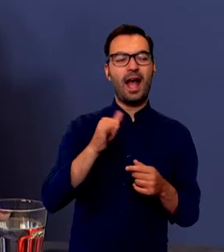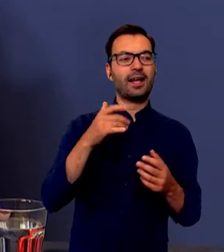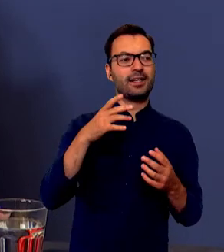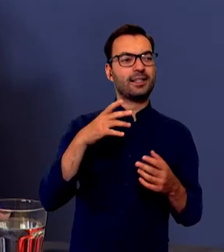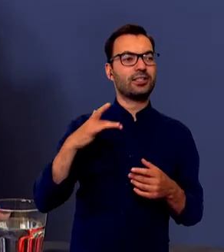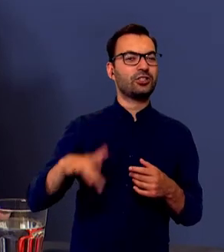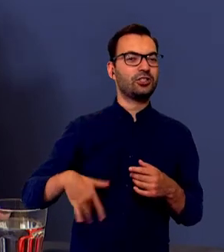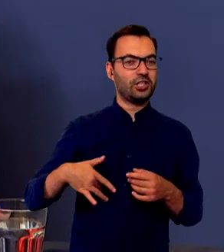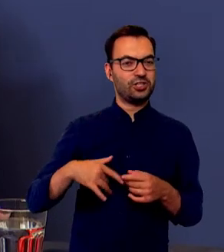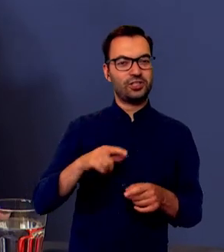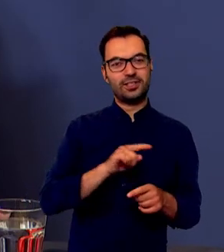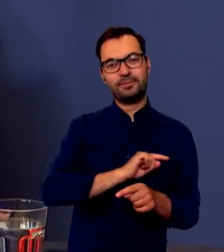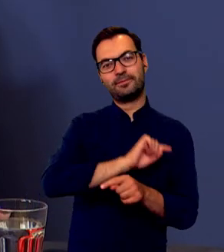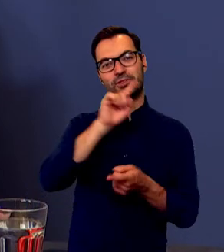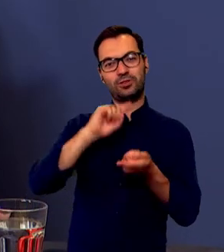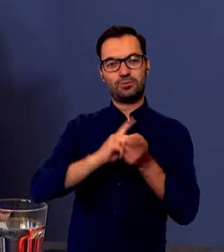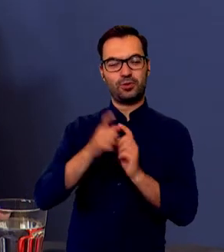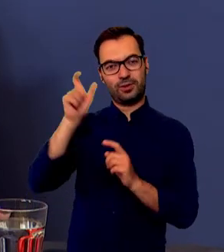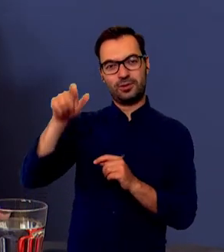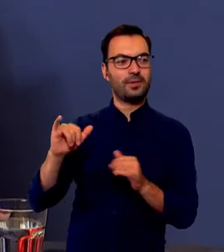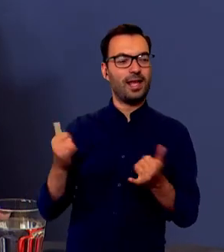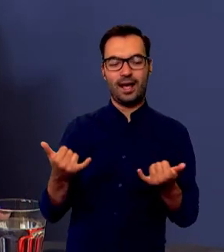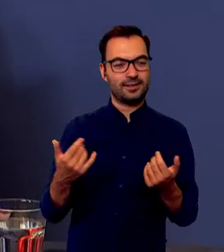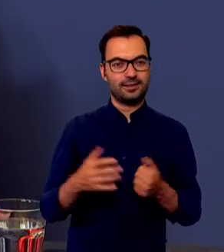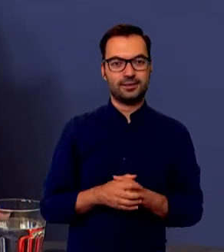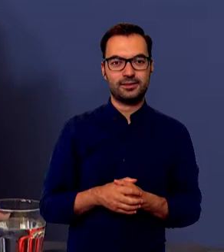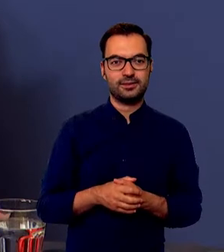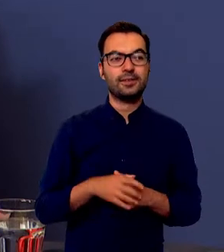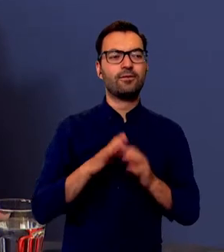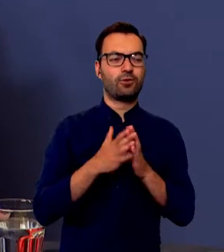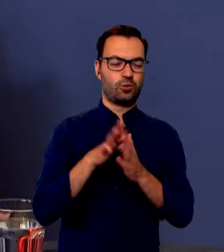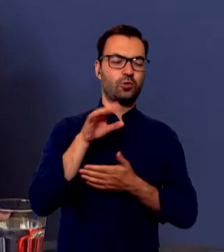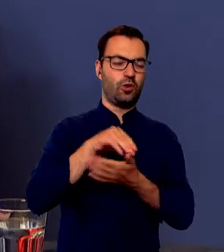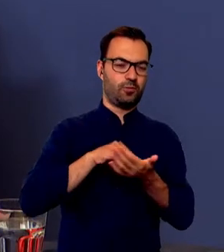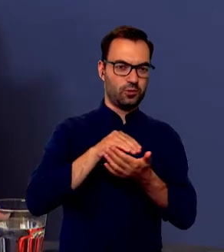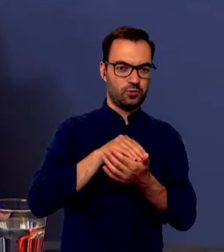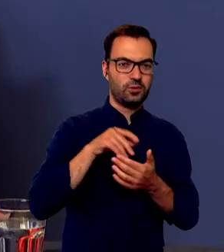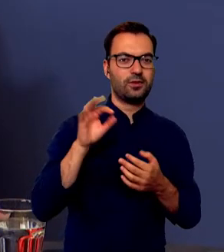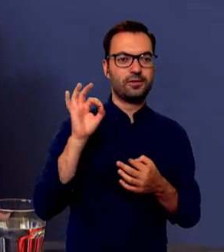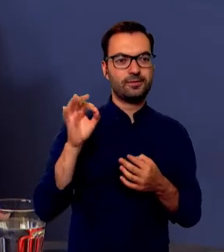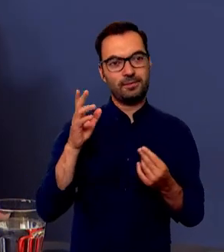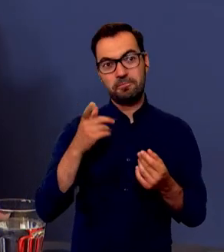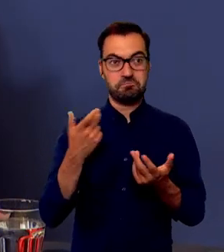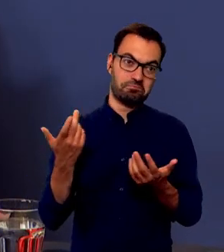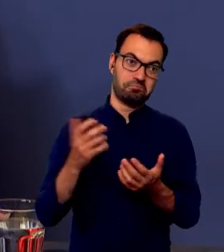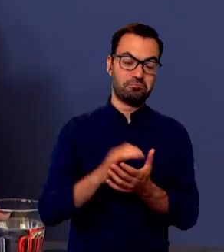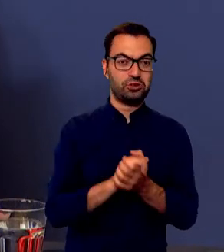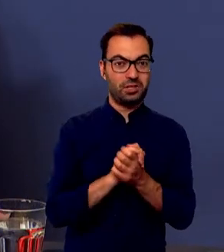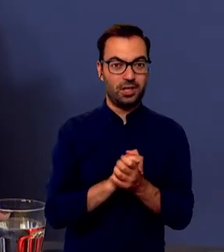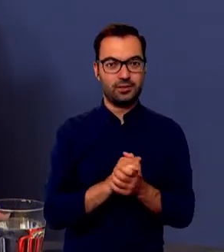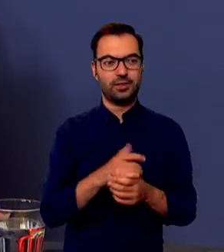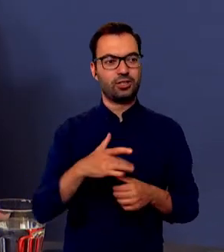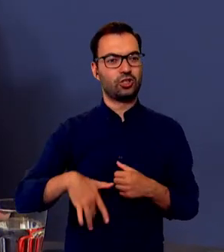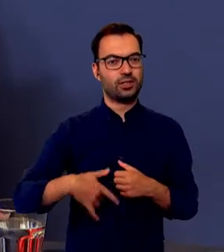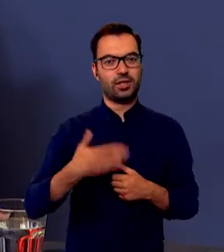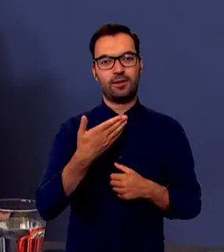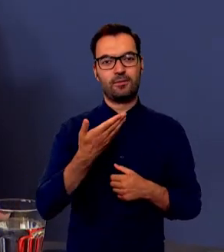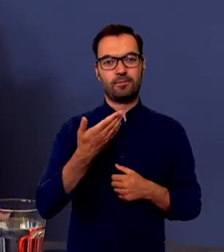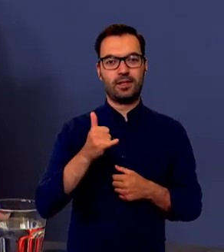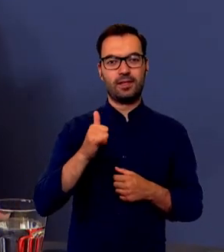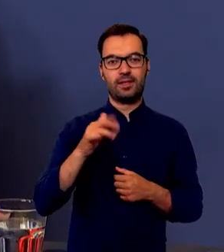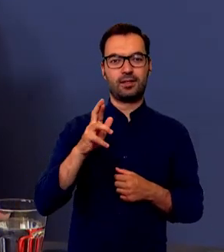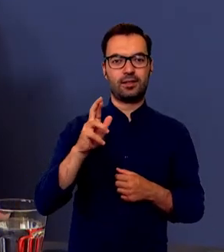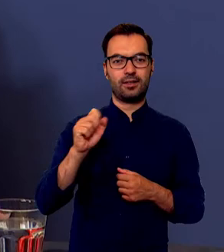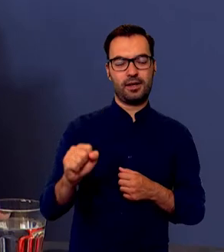one weszły do twojego świata. Piszesz dużo o tym w książce, piszesz o swoistej nawet przyjaźni z księżniczką Mirą, która jest bardzo